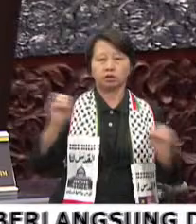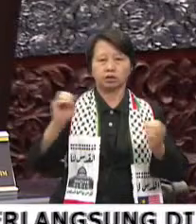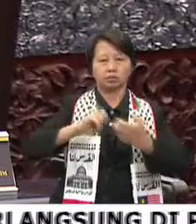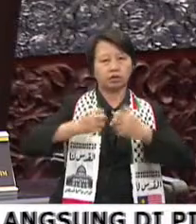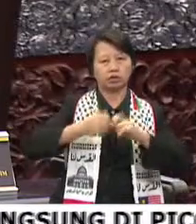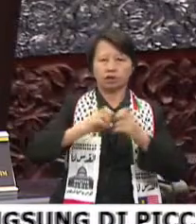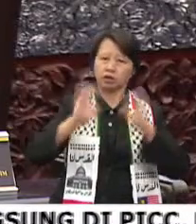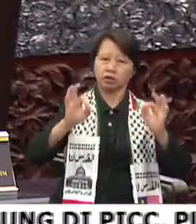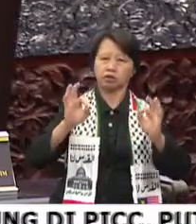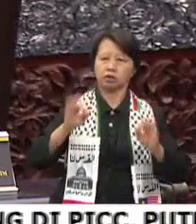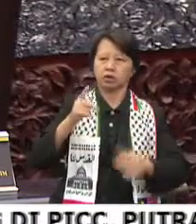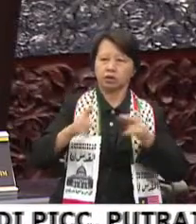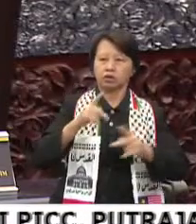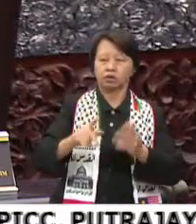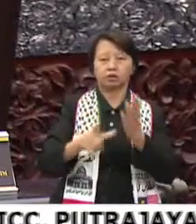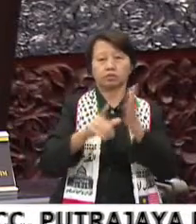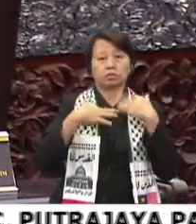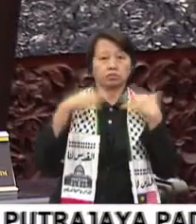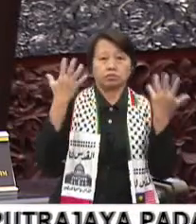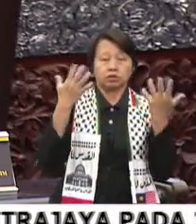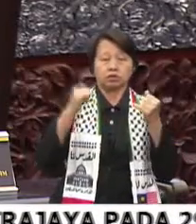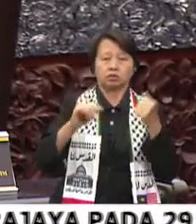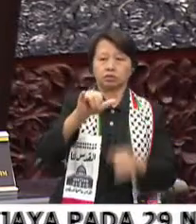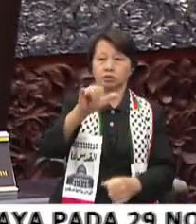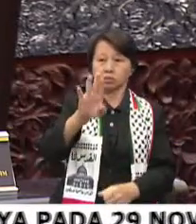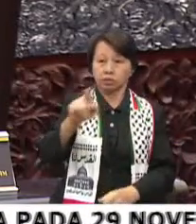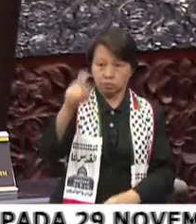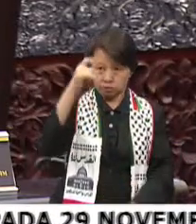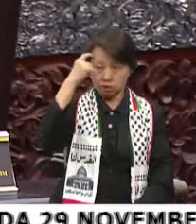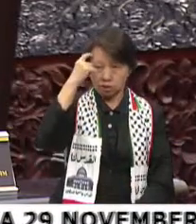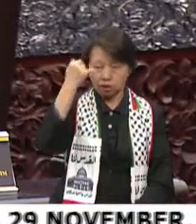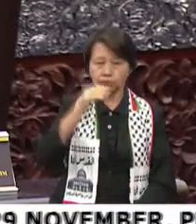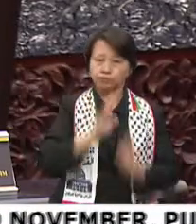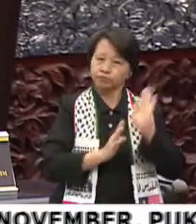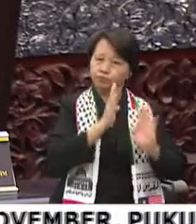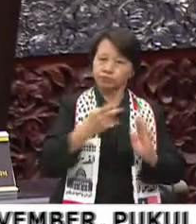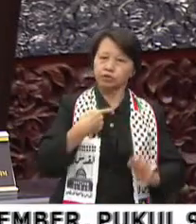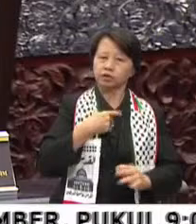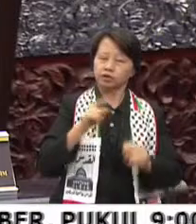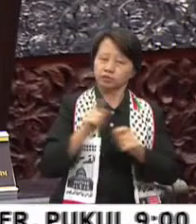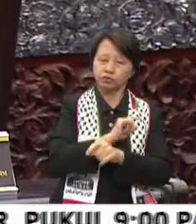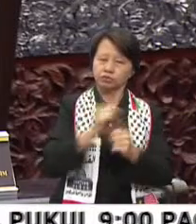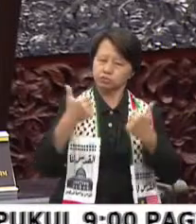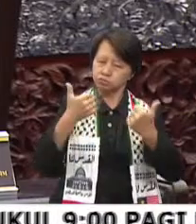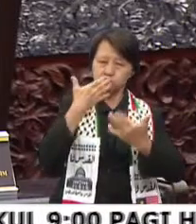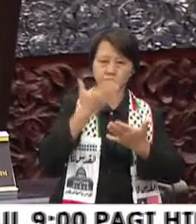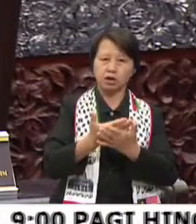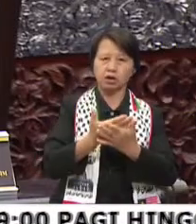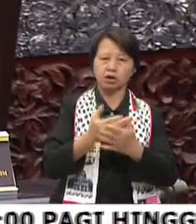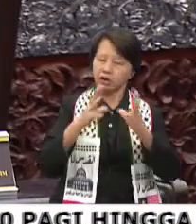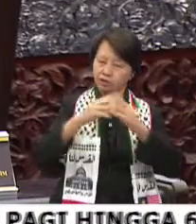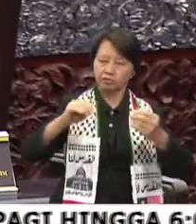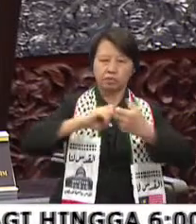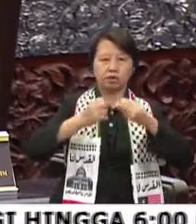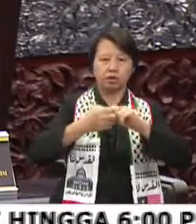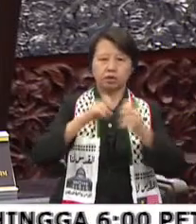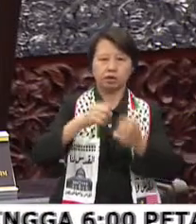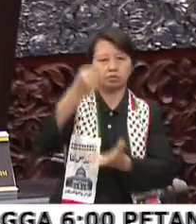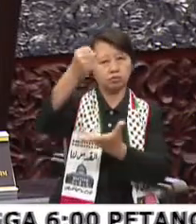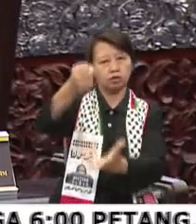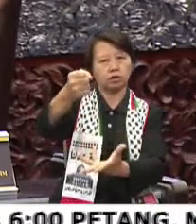punya k nama-nama lain tak tahu yang berhormat kena tahu tu Budi bahasa kami cukup luar biasa Selesaikan masalah